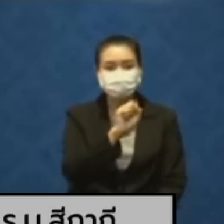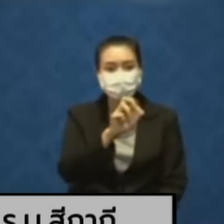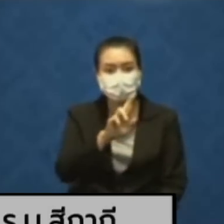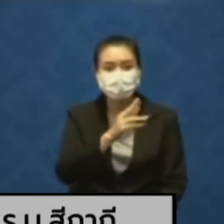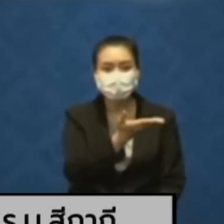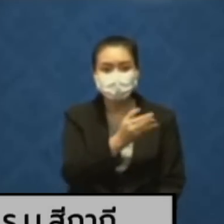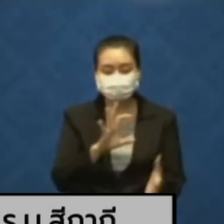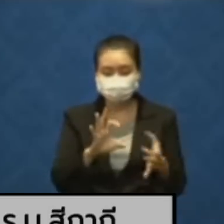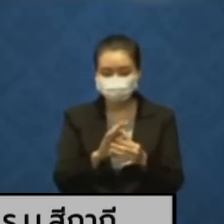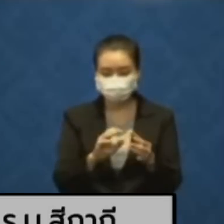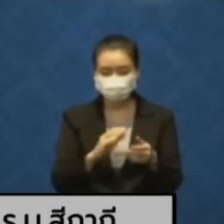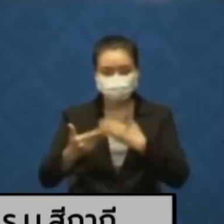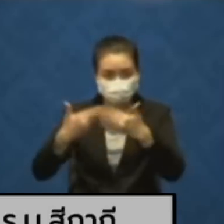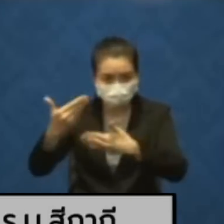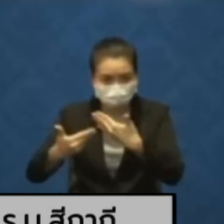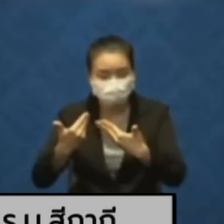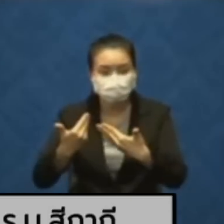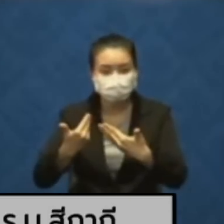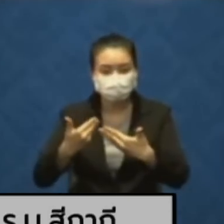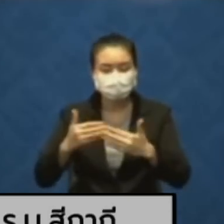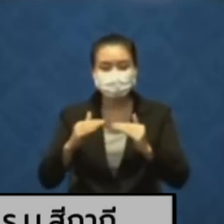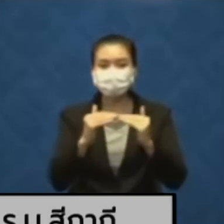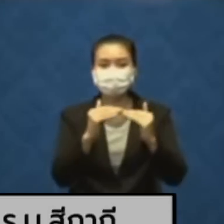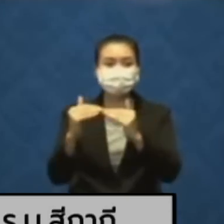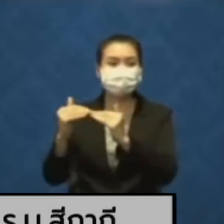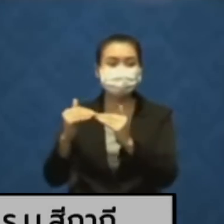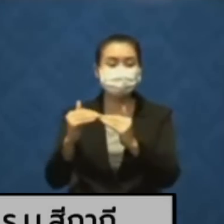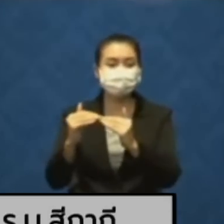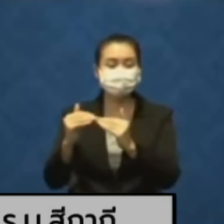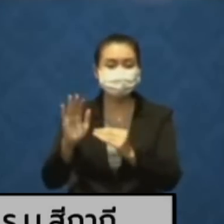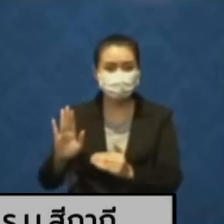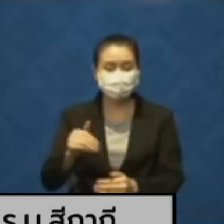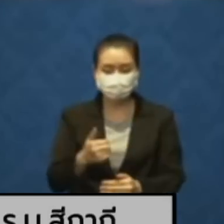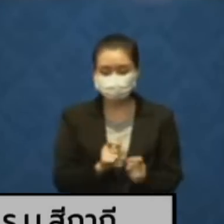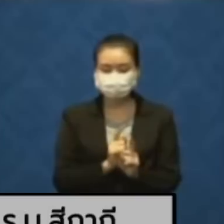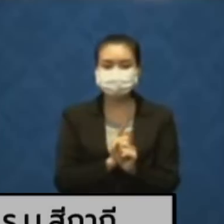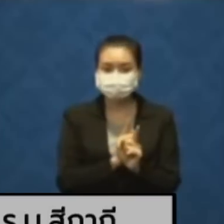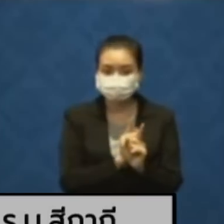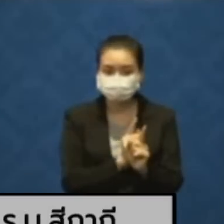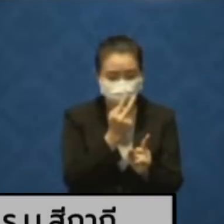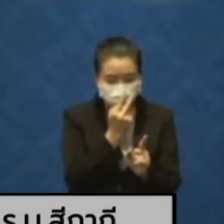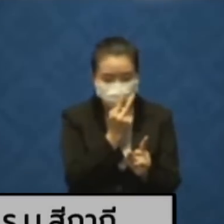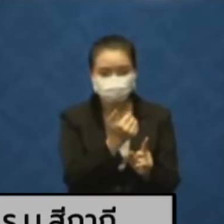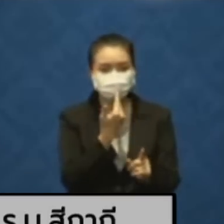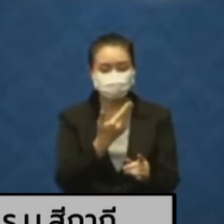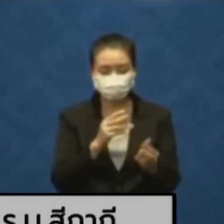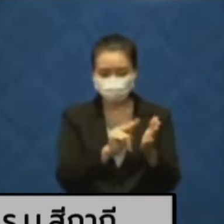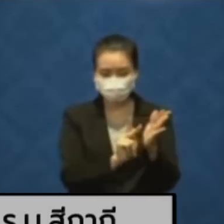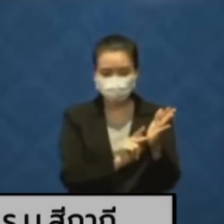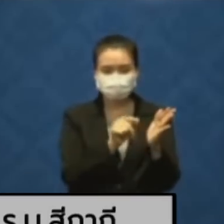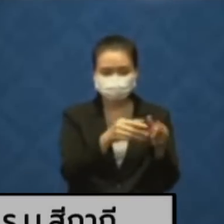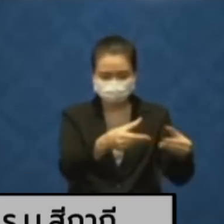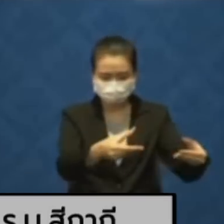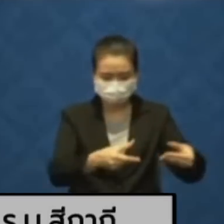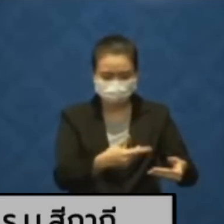การปิรูปกเบนการยฒิธรมเพรกคดตามแลผมกบอกว่ากษไมาก็ไม่ใช่